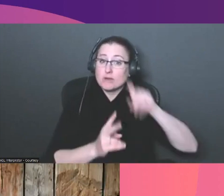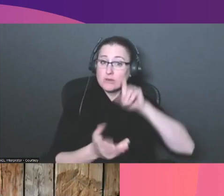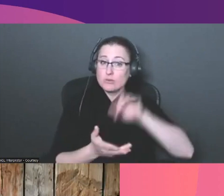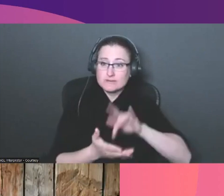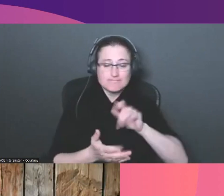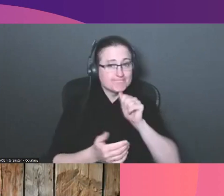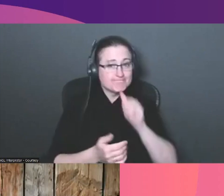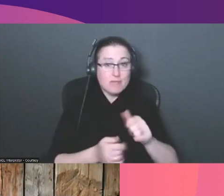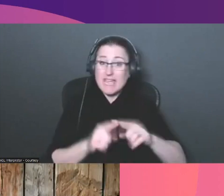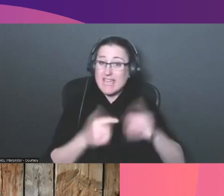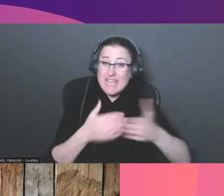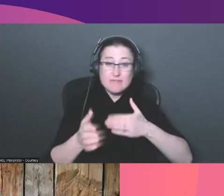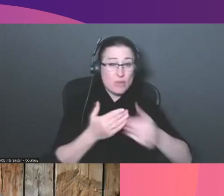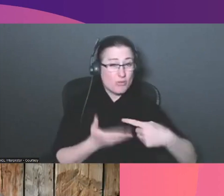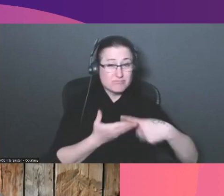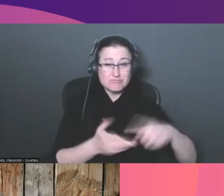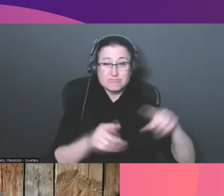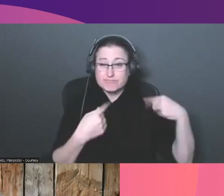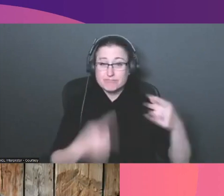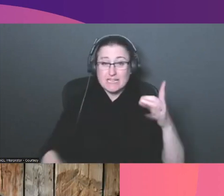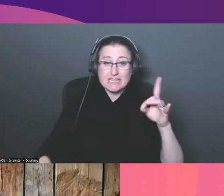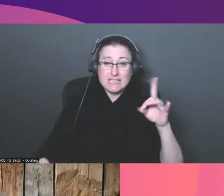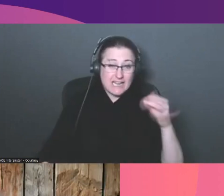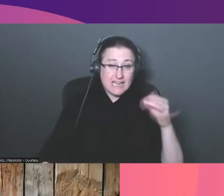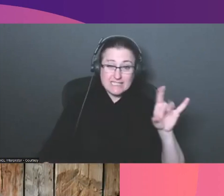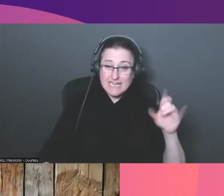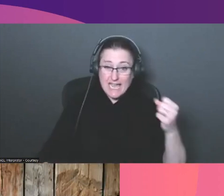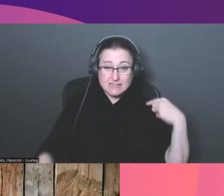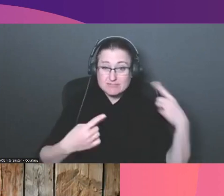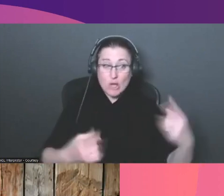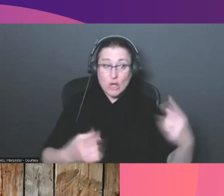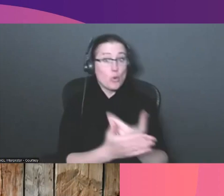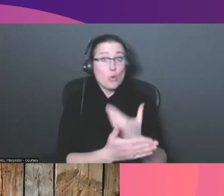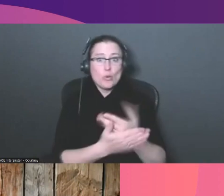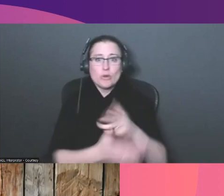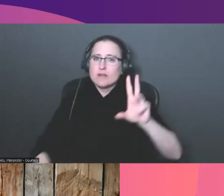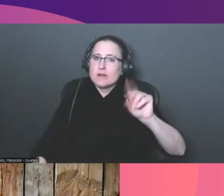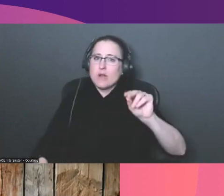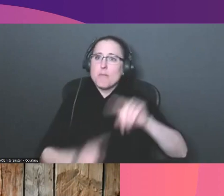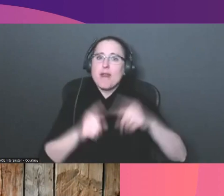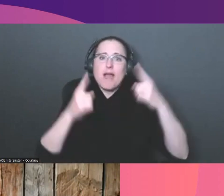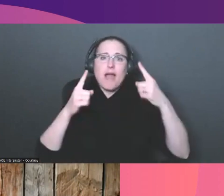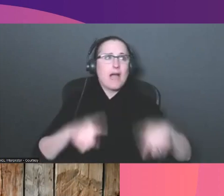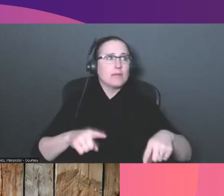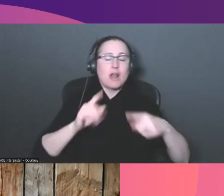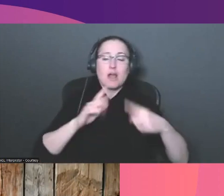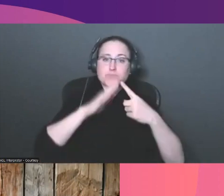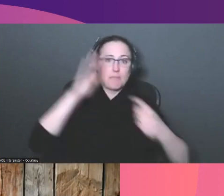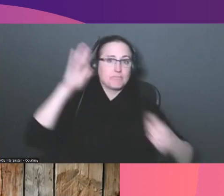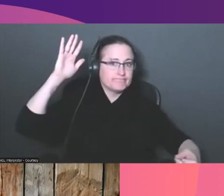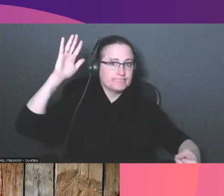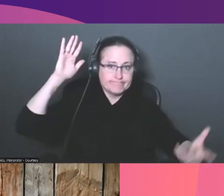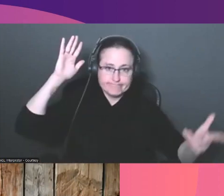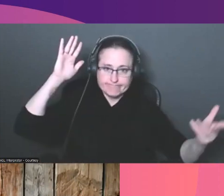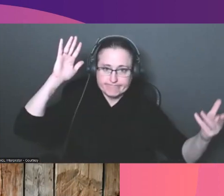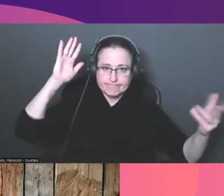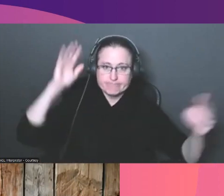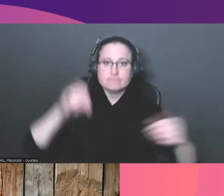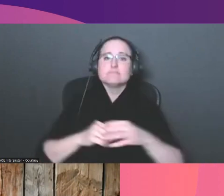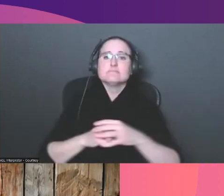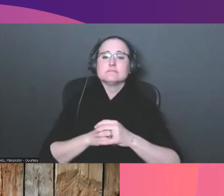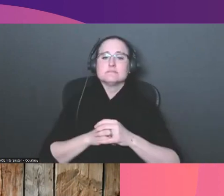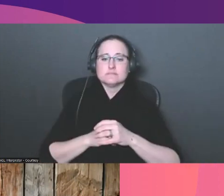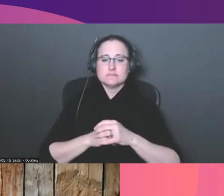sexuelle en milieu de violence conjugale, même si cela fait depuis les années 80 que nous discutons de la question. Ce n'est rien de nouveau,